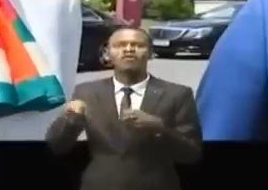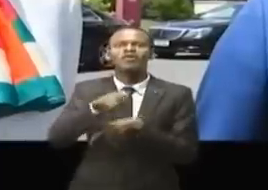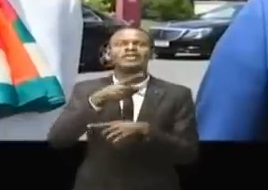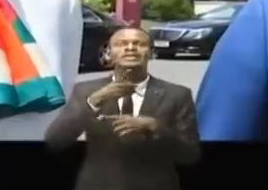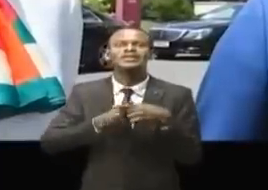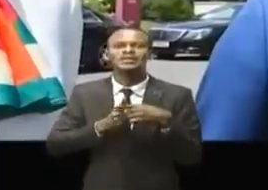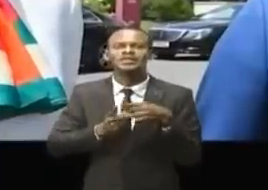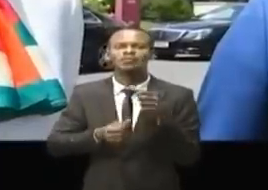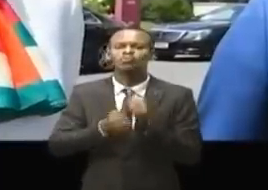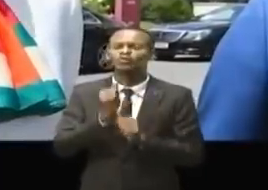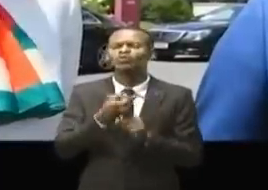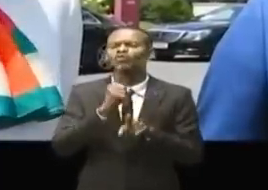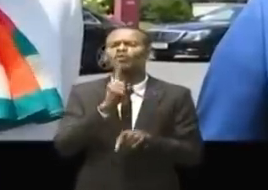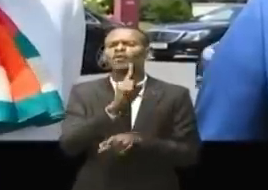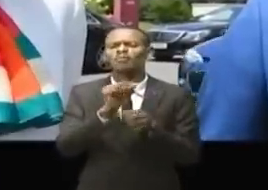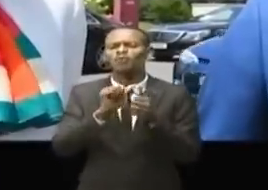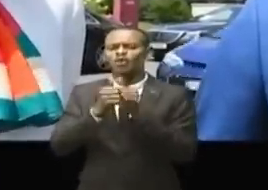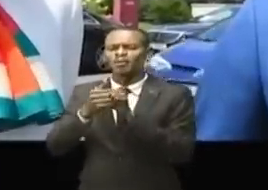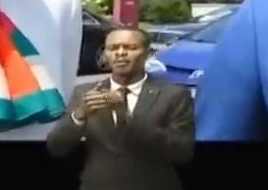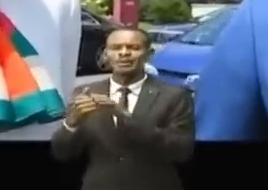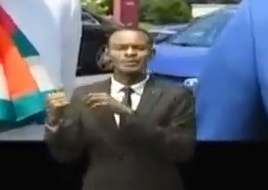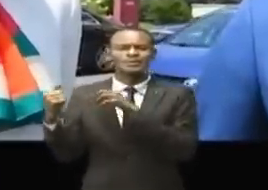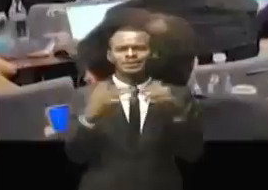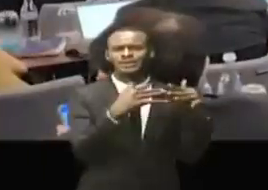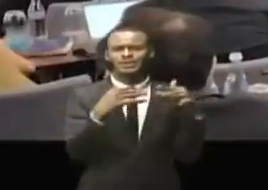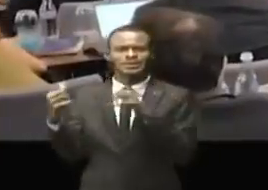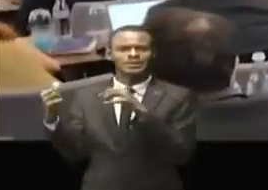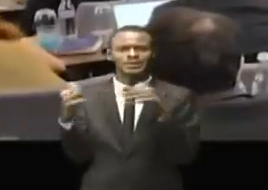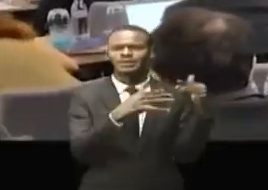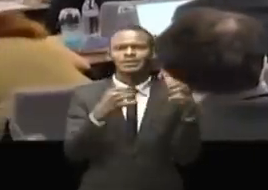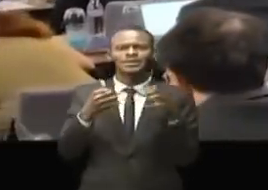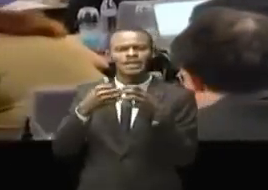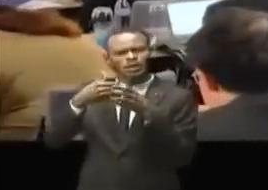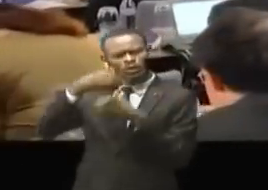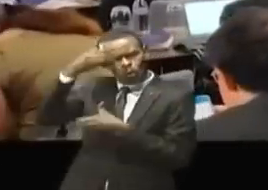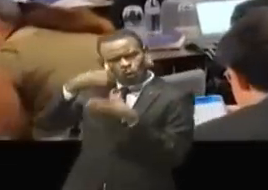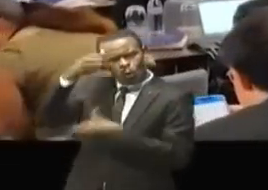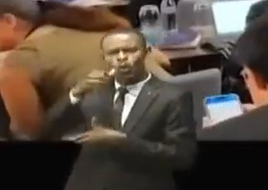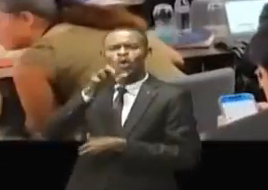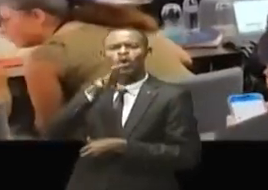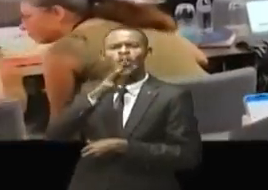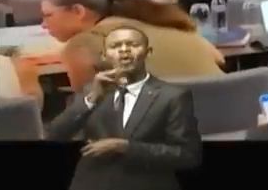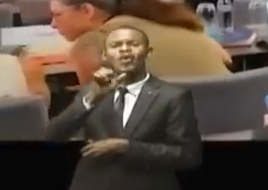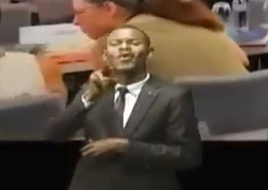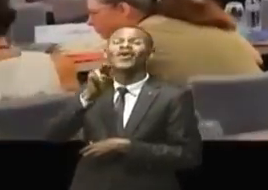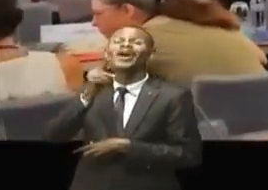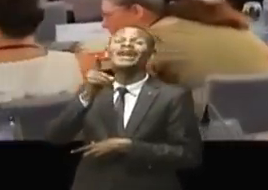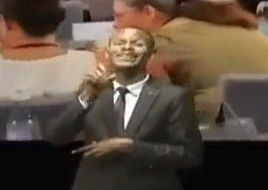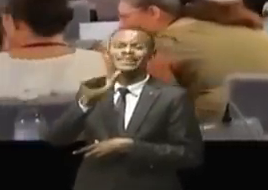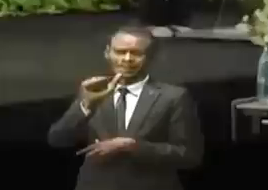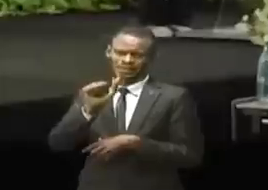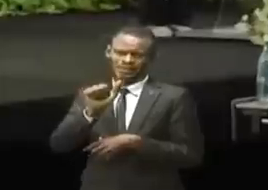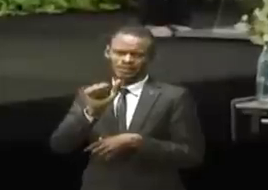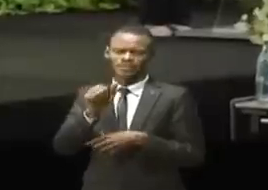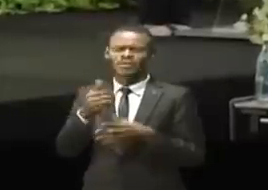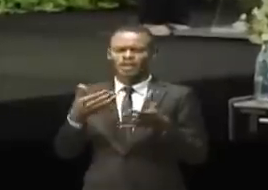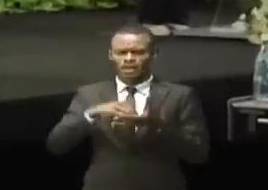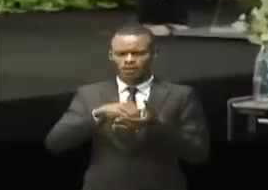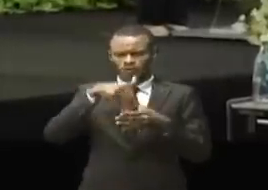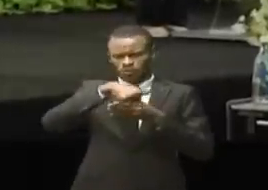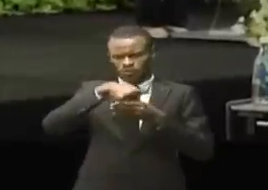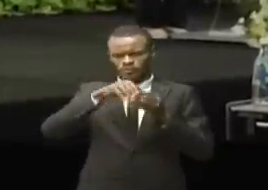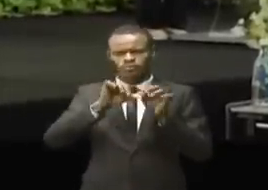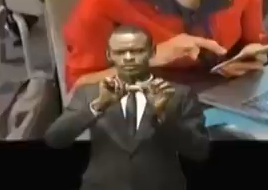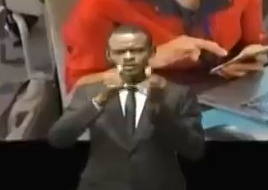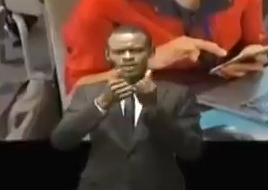de la part du Rwanda qui agit à travers ses marionnettes terroristes du M23. Une déclaration de soutien a été lue. Le président de